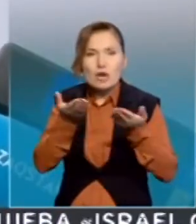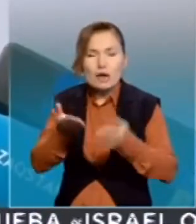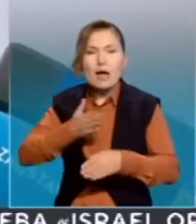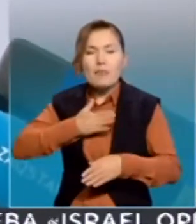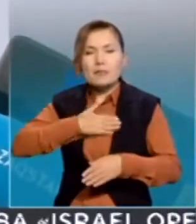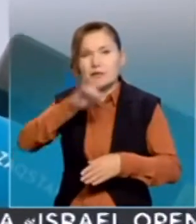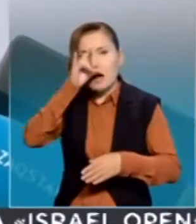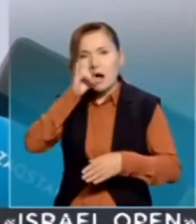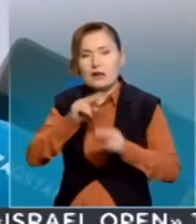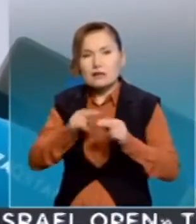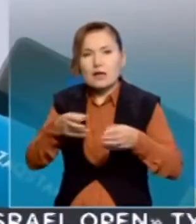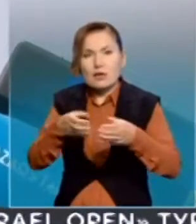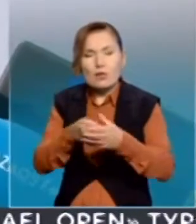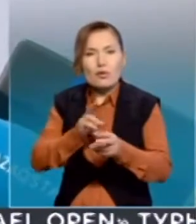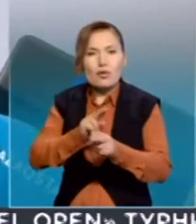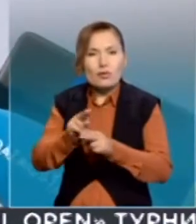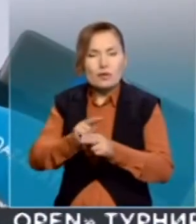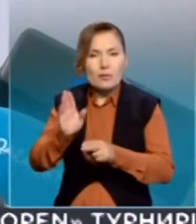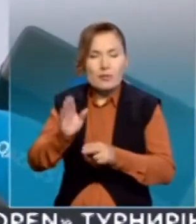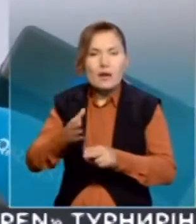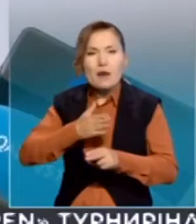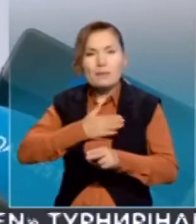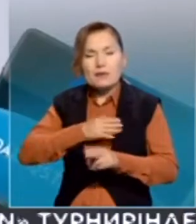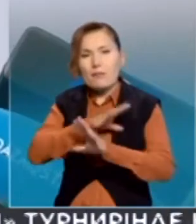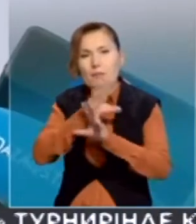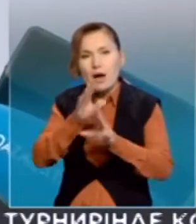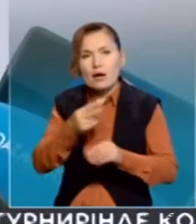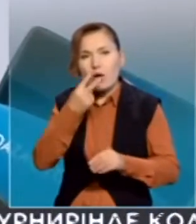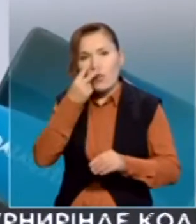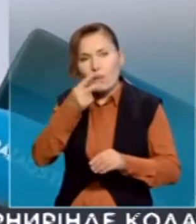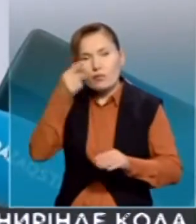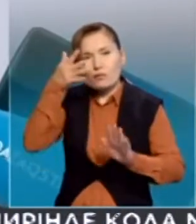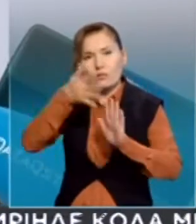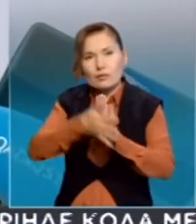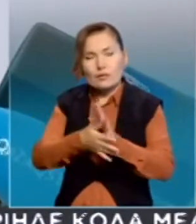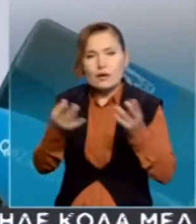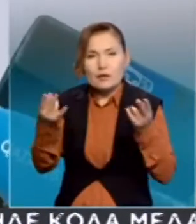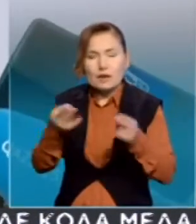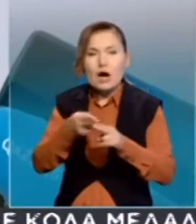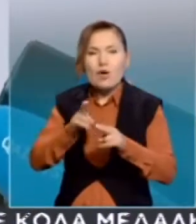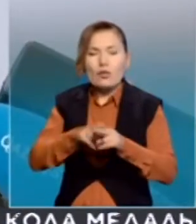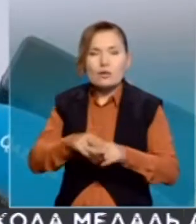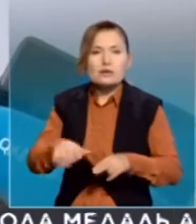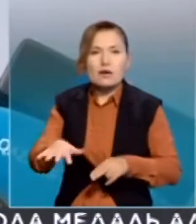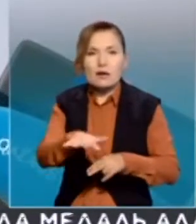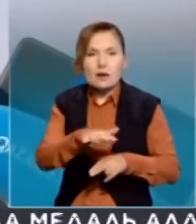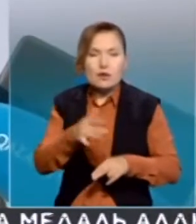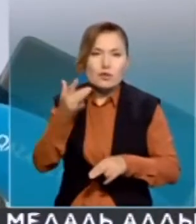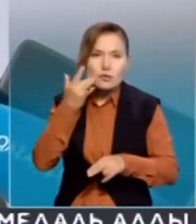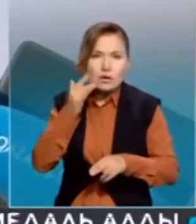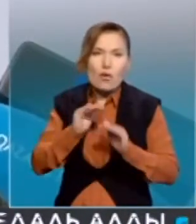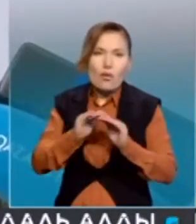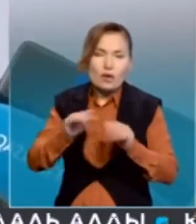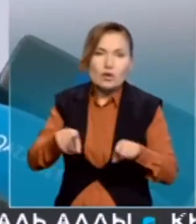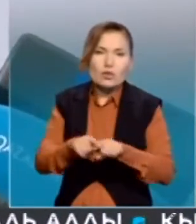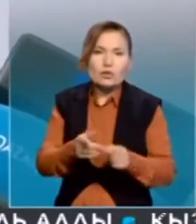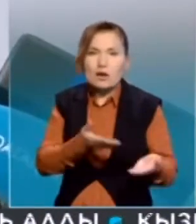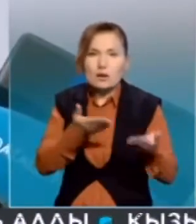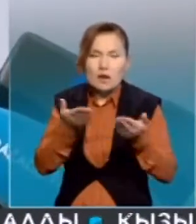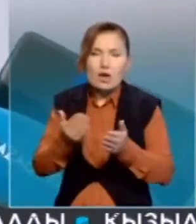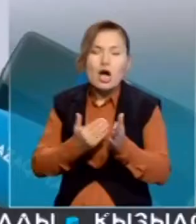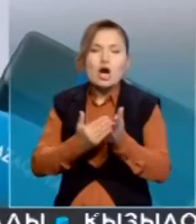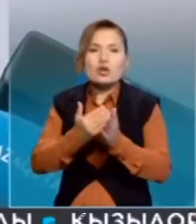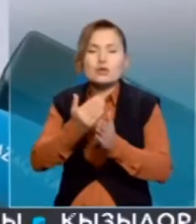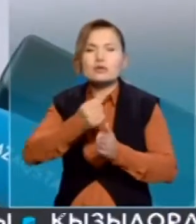Себебі біз жан жақты болуымыз керек, жан жақты бәрін көріп отыруымыз керек. Содан кейін біз бұл алаңдарға анда-санда оқушылар шығарып тұрамыз. Яғни жоғары